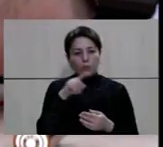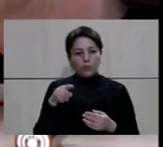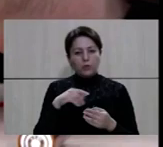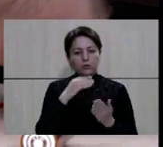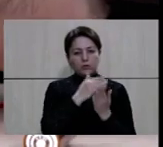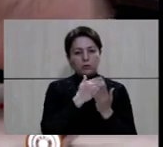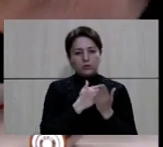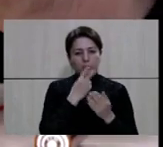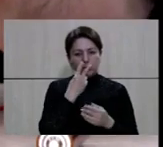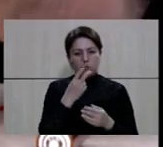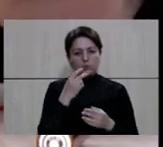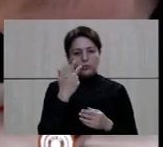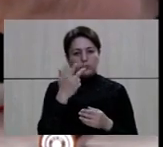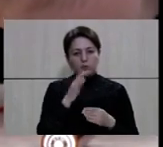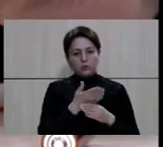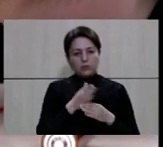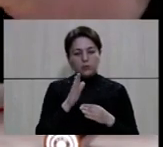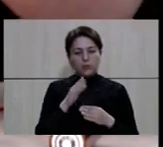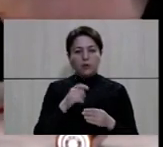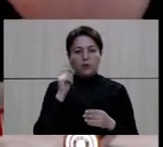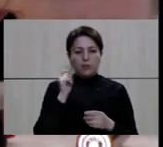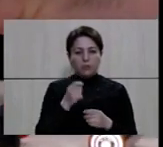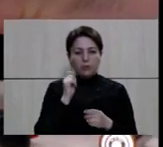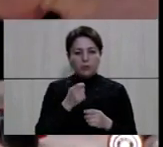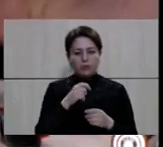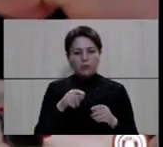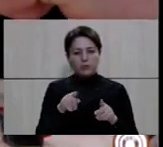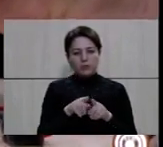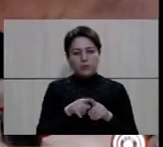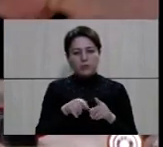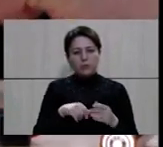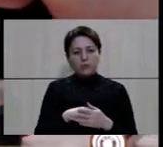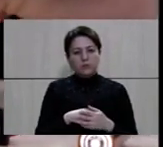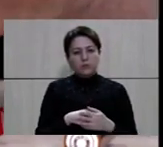tuzilishiga ko'ra 3 turga bo'linadi. Bolg'asimon,